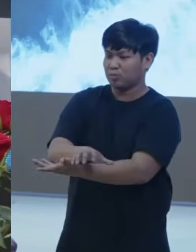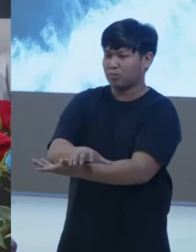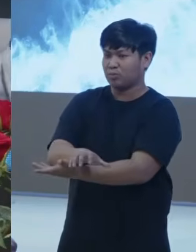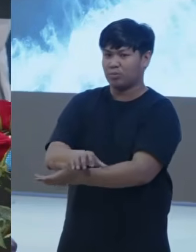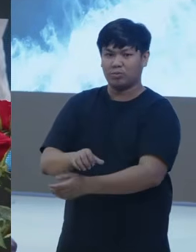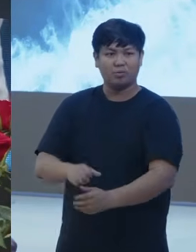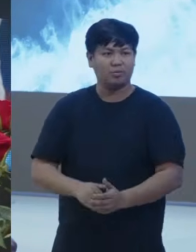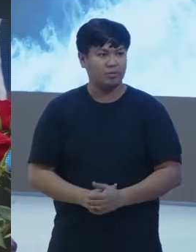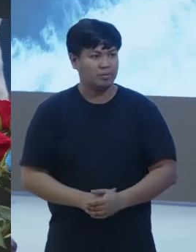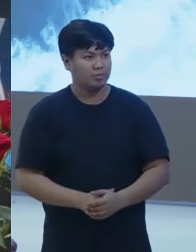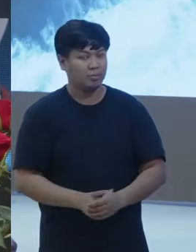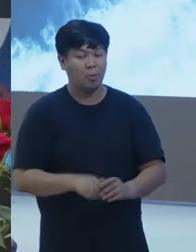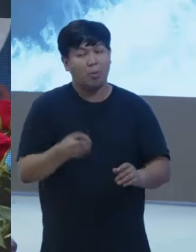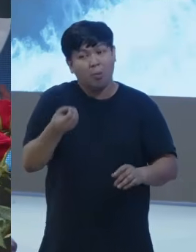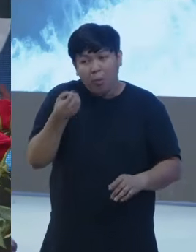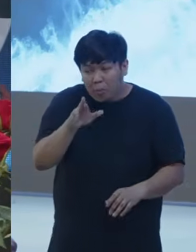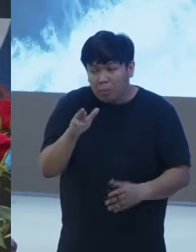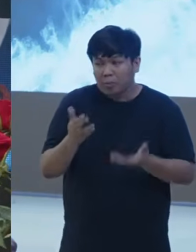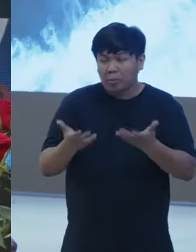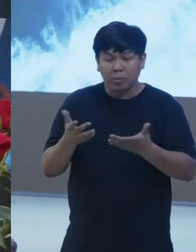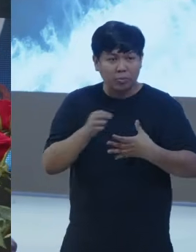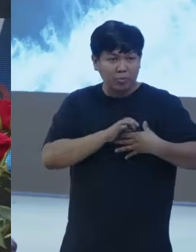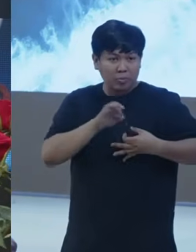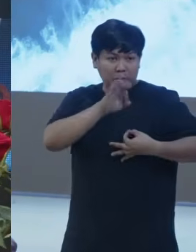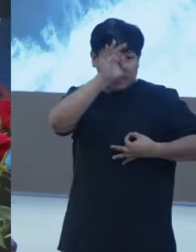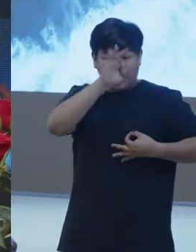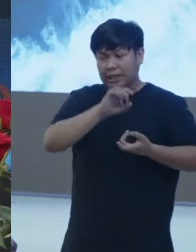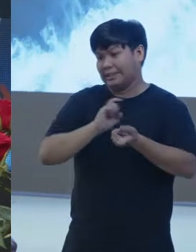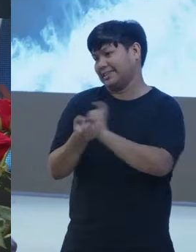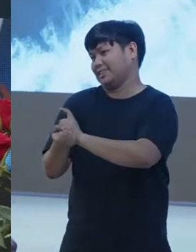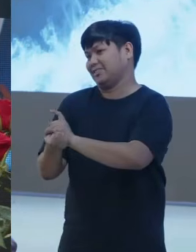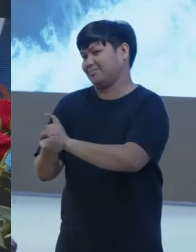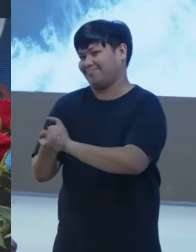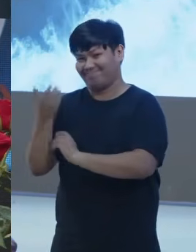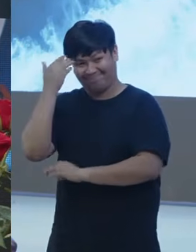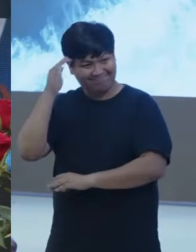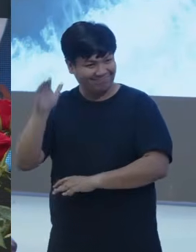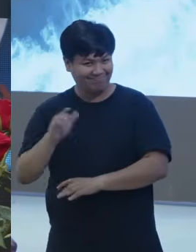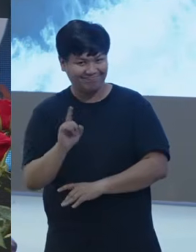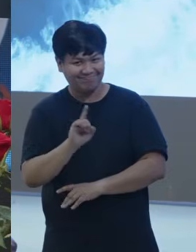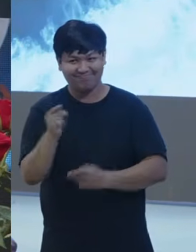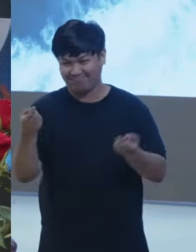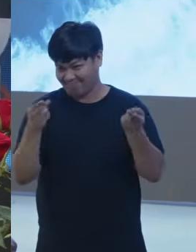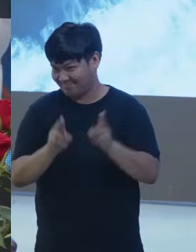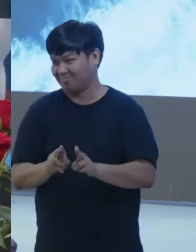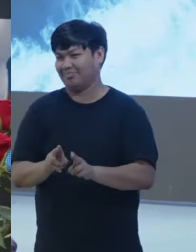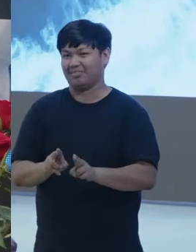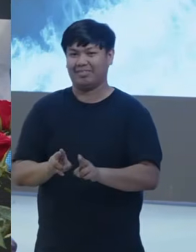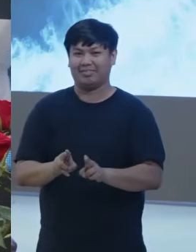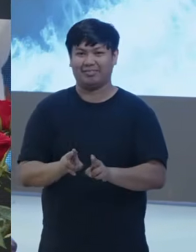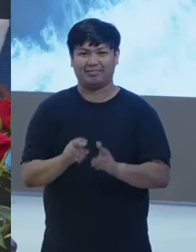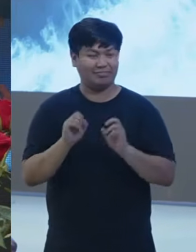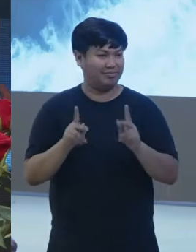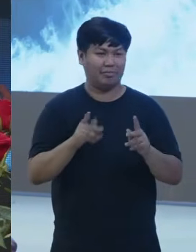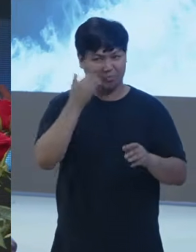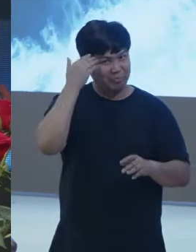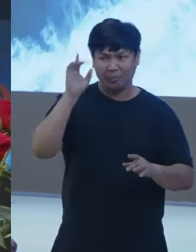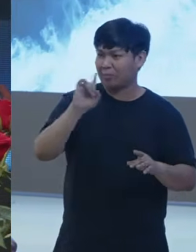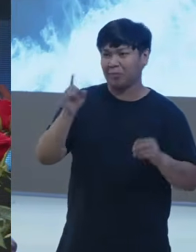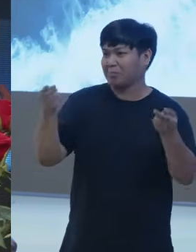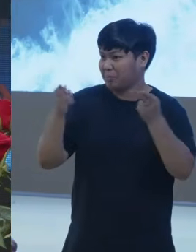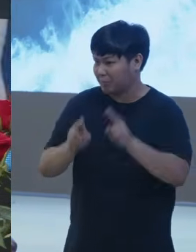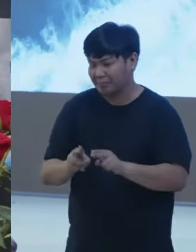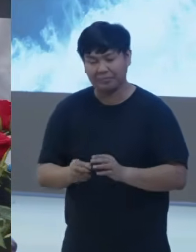Or converted. So, hindi natin alam kung gano'n ang